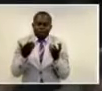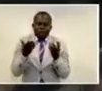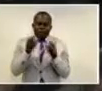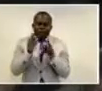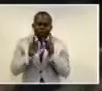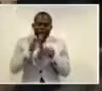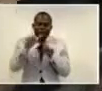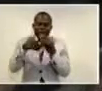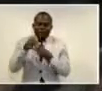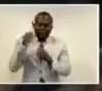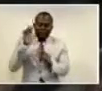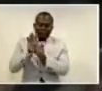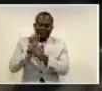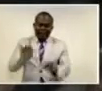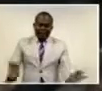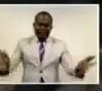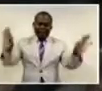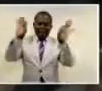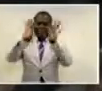abantu benshi akamaro